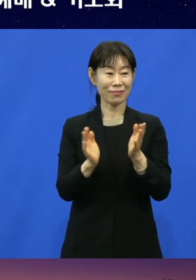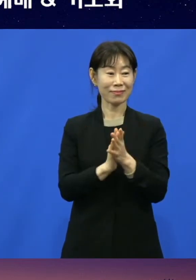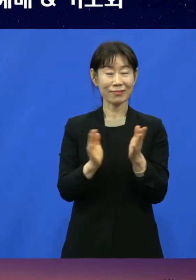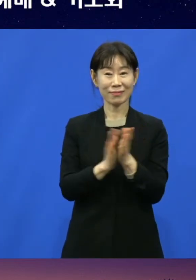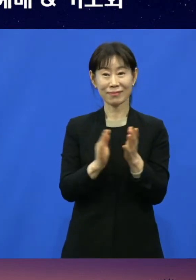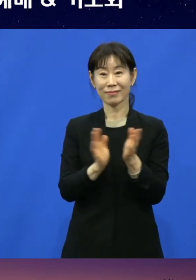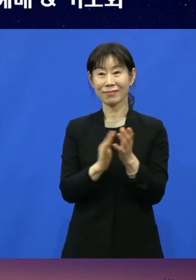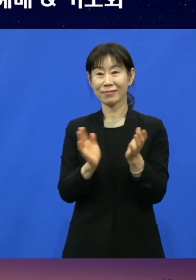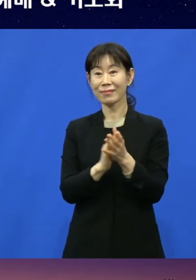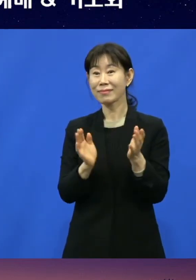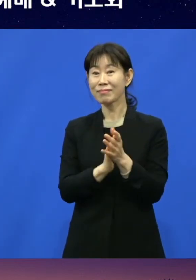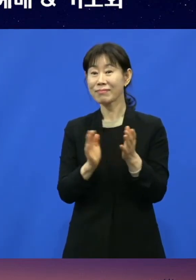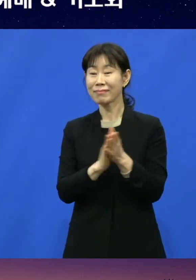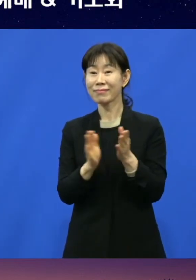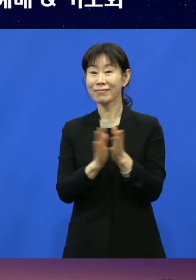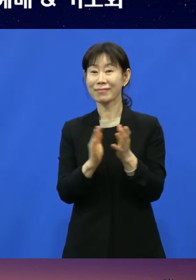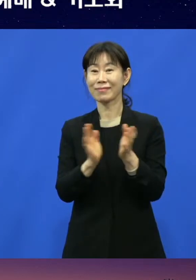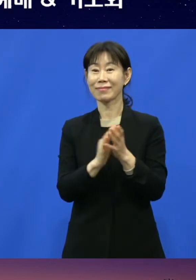환영해요.